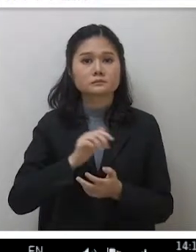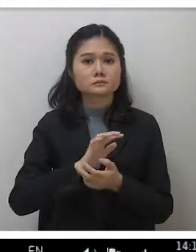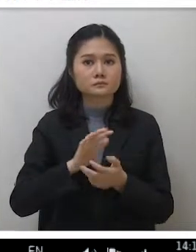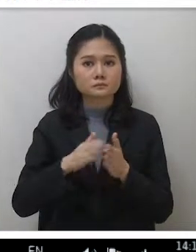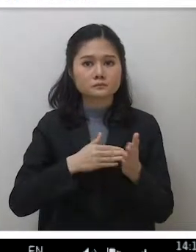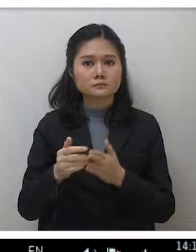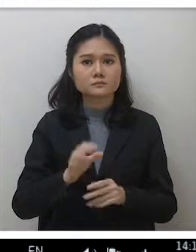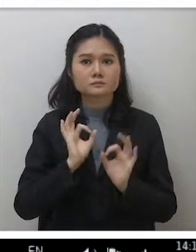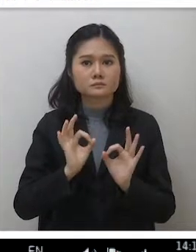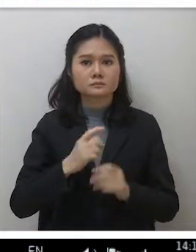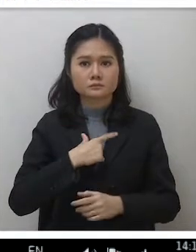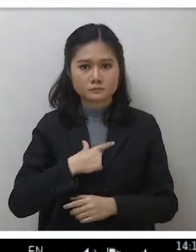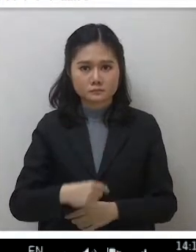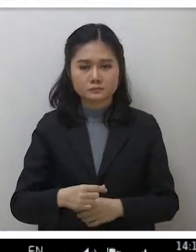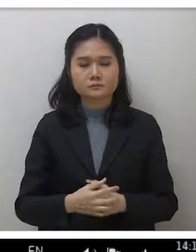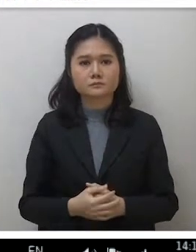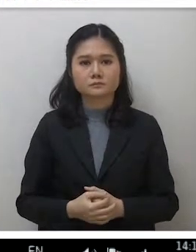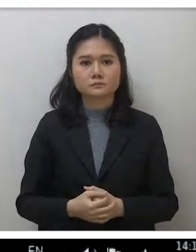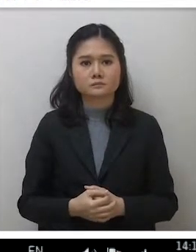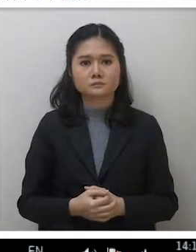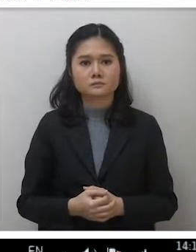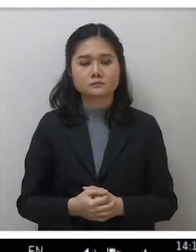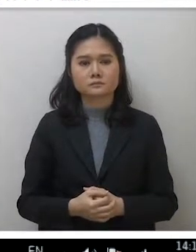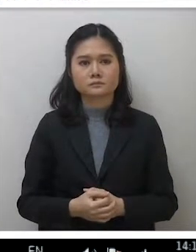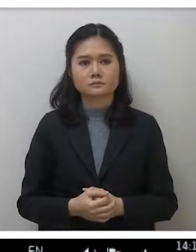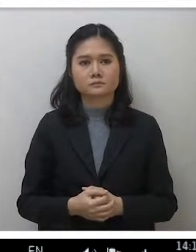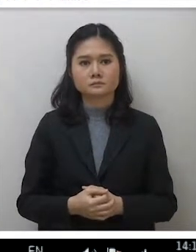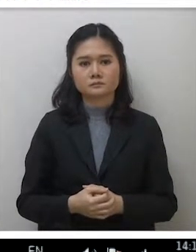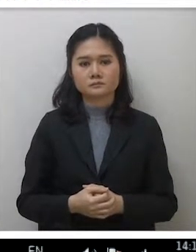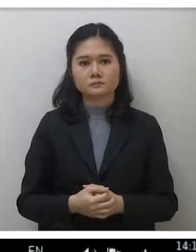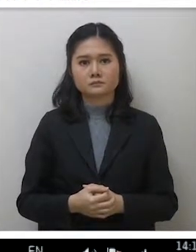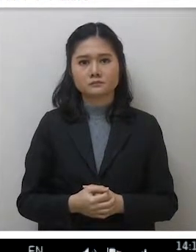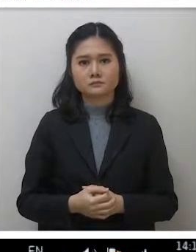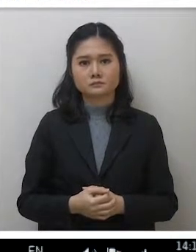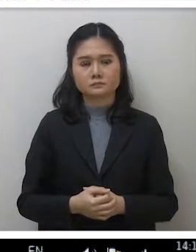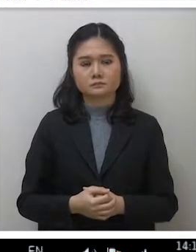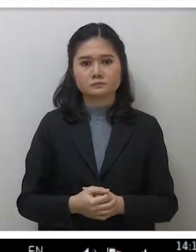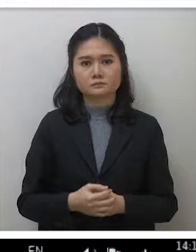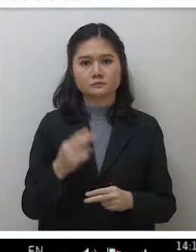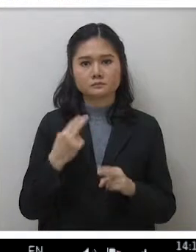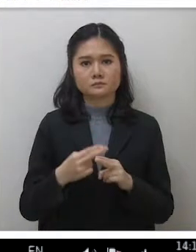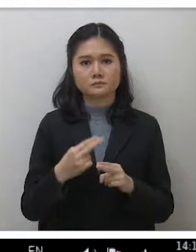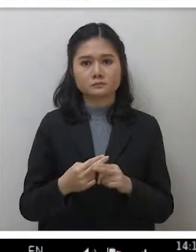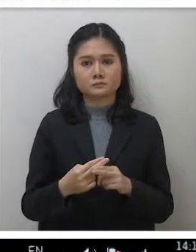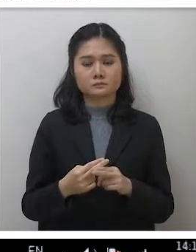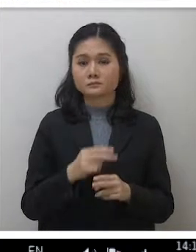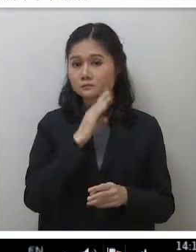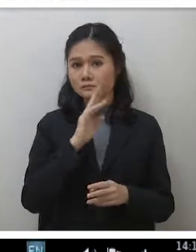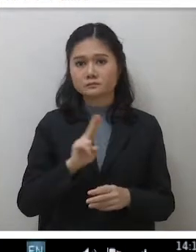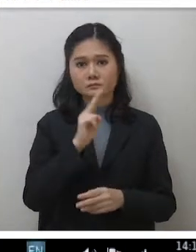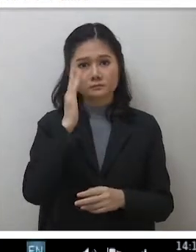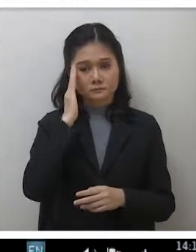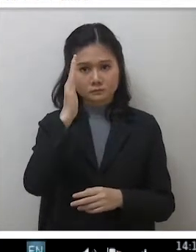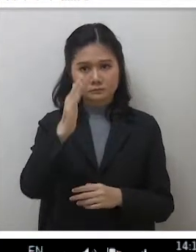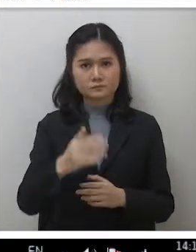ใจแล้วเป็นสีเงาต่อไปเราอาจจะตั้งชื่อไว้เพื่อเวลาเราไปใช้ครั้